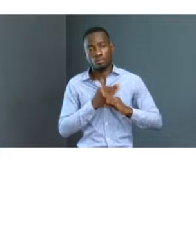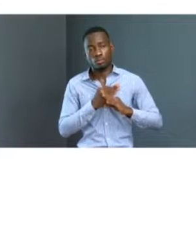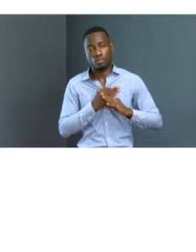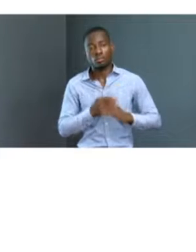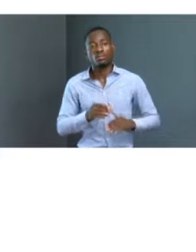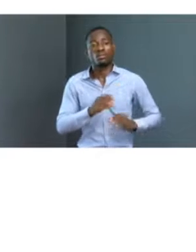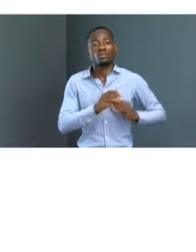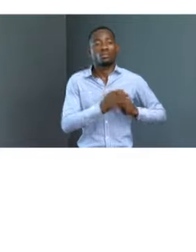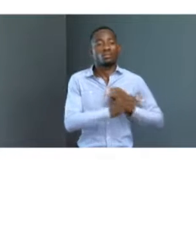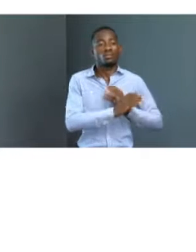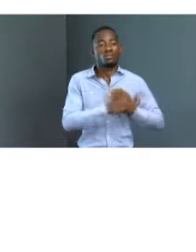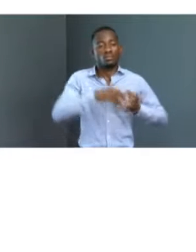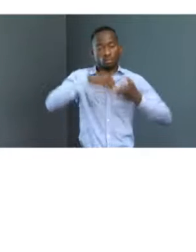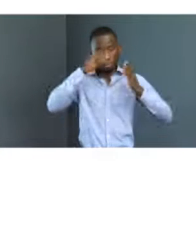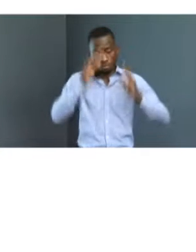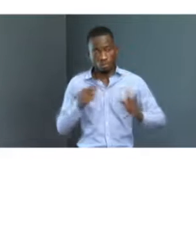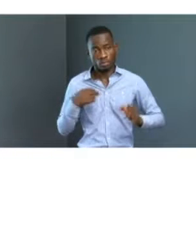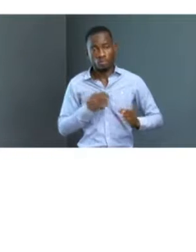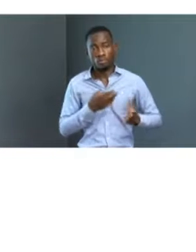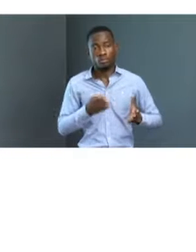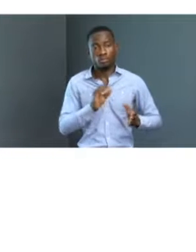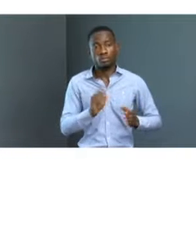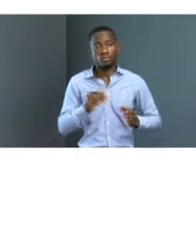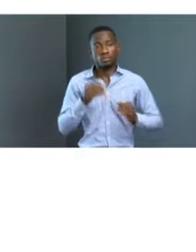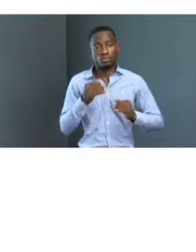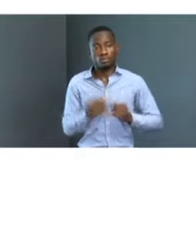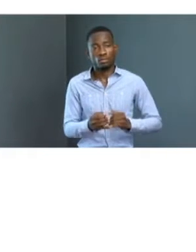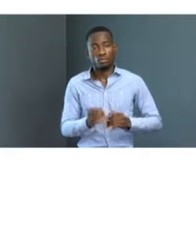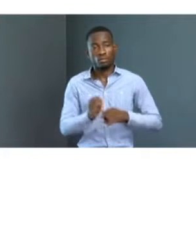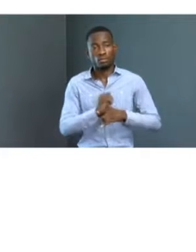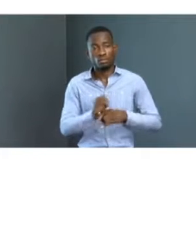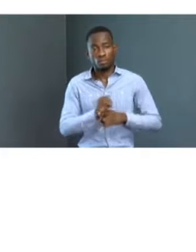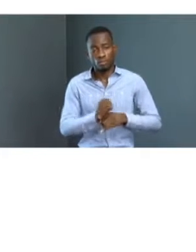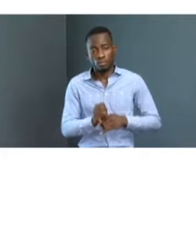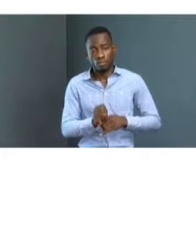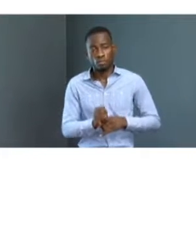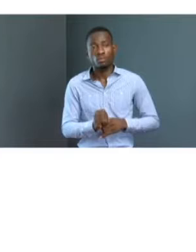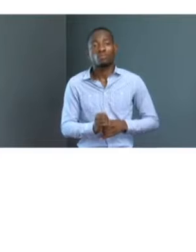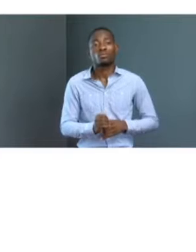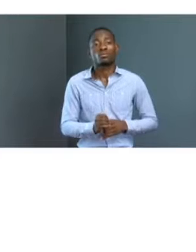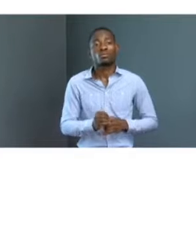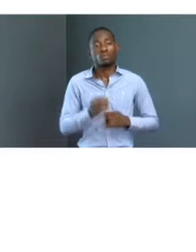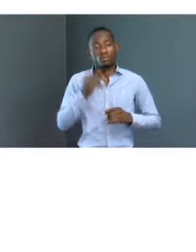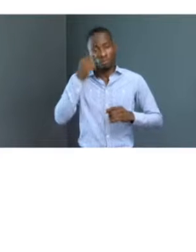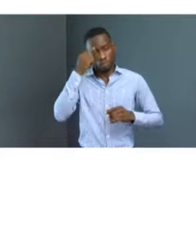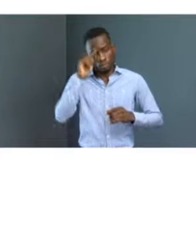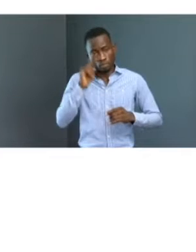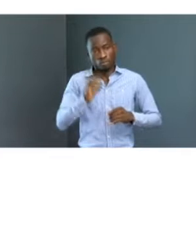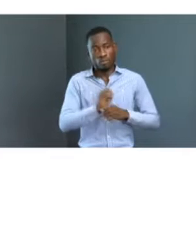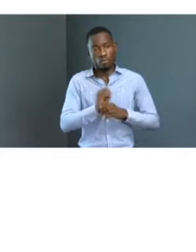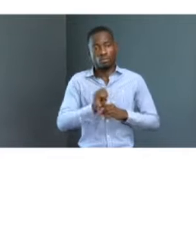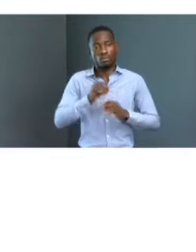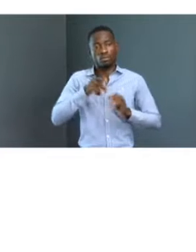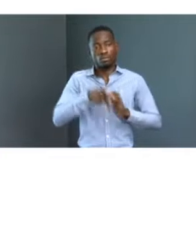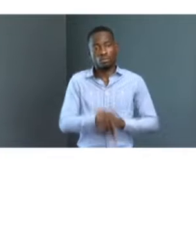Chers élèves, nous voici donc à la fin de l'exercice d'application. Pour l'exercice d'approfondissement, je